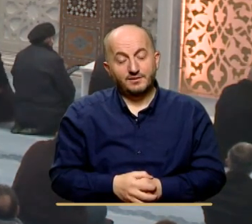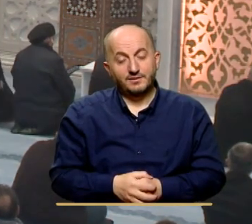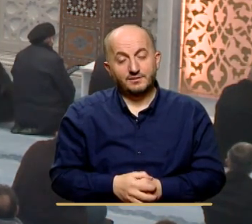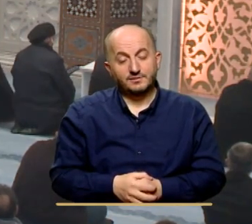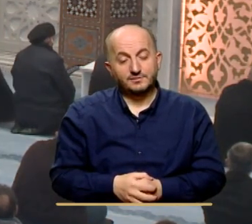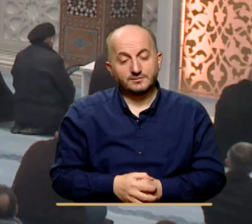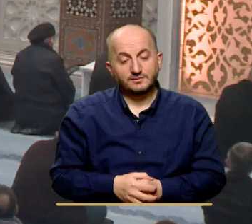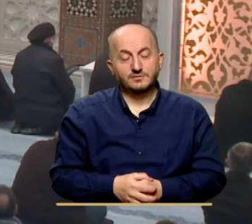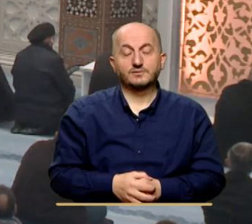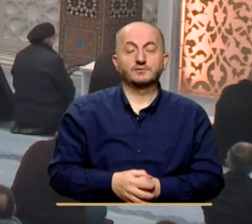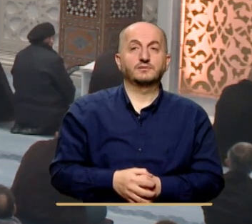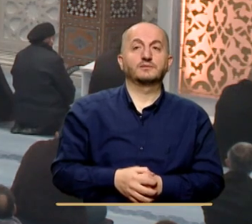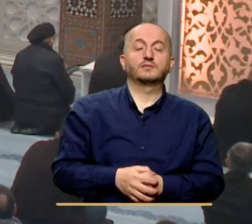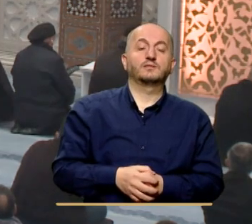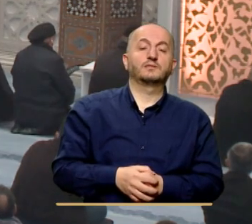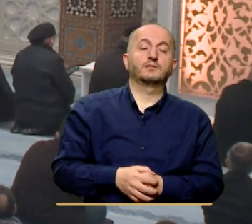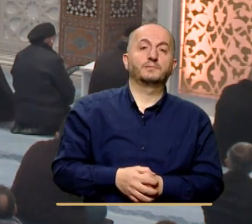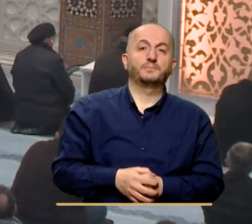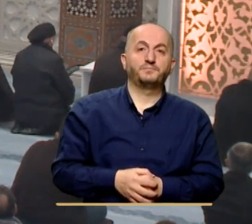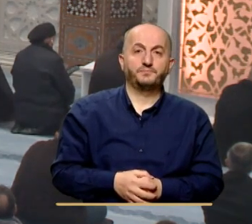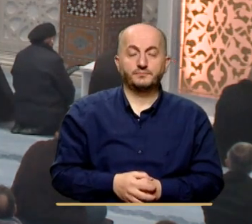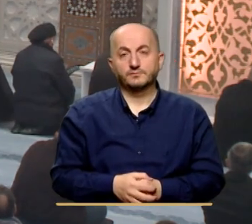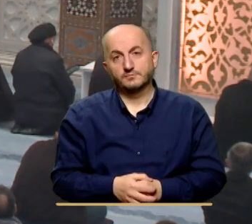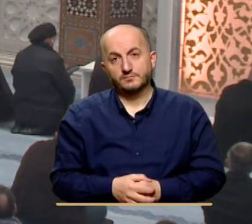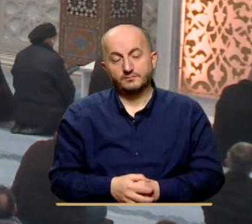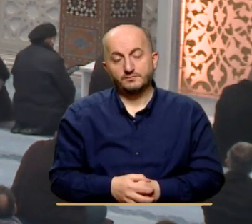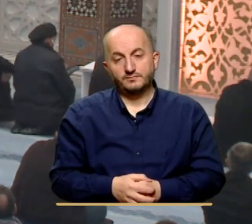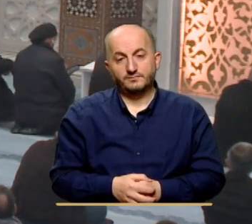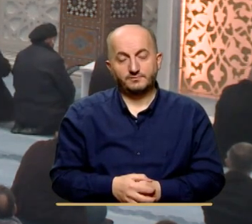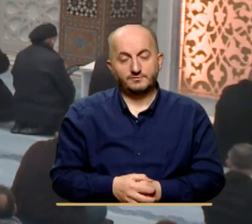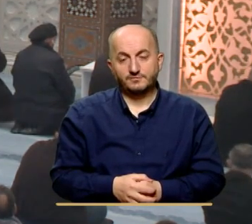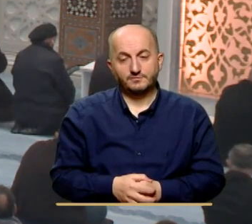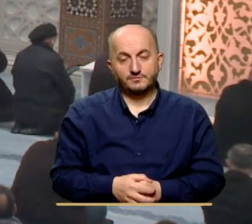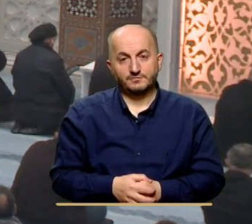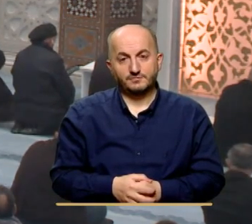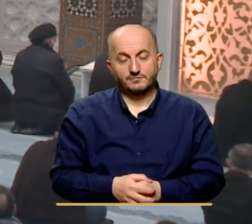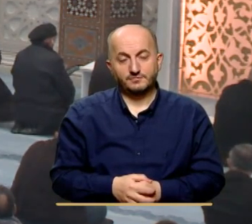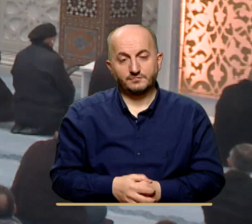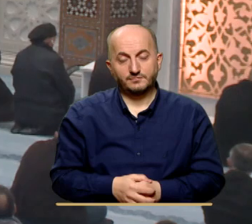مَا أَحَدٌ يَدْخُلُ الْجَنَّةَ يُحِبُّ أَنْ يَرْجِعَ إِلَى الدُّنْيَا.